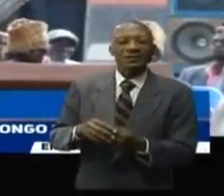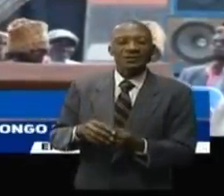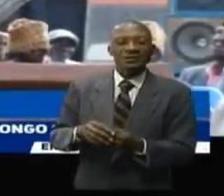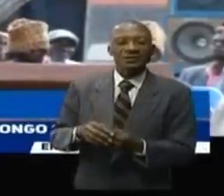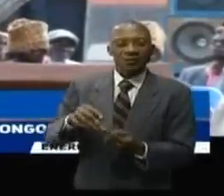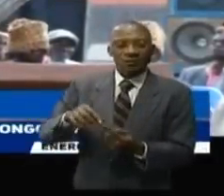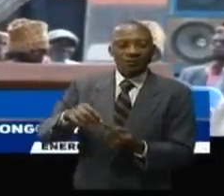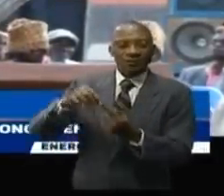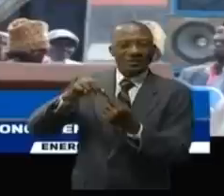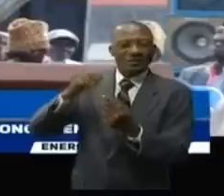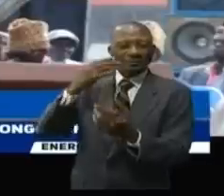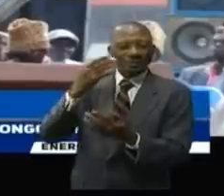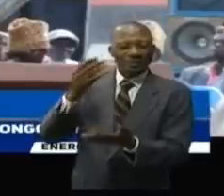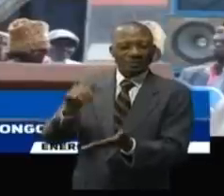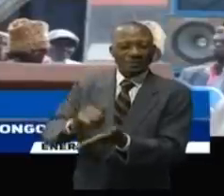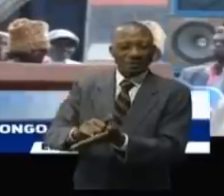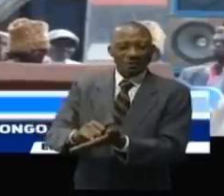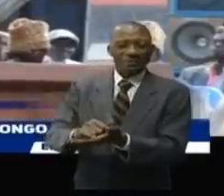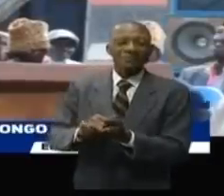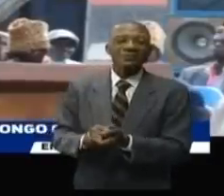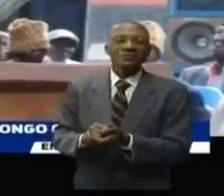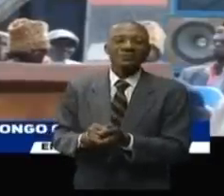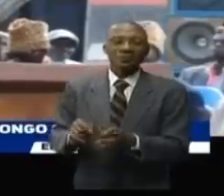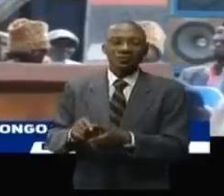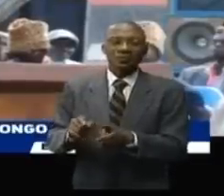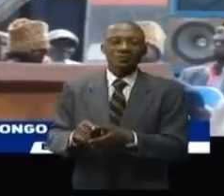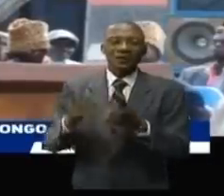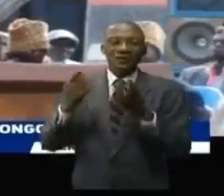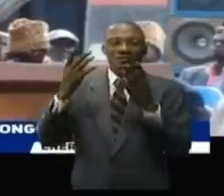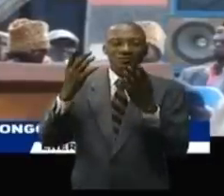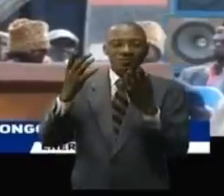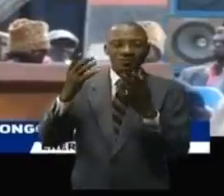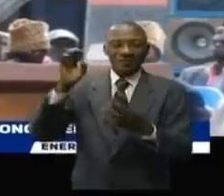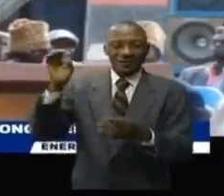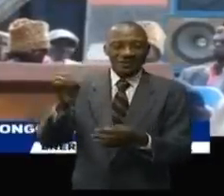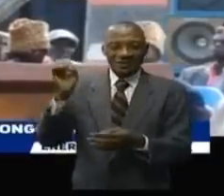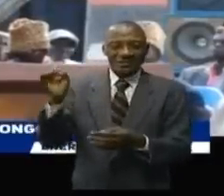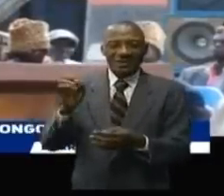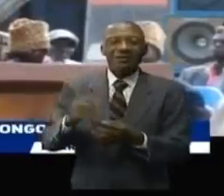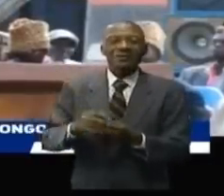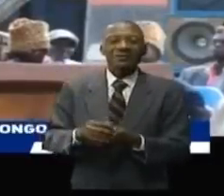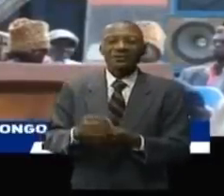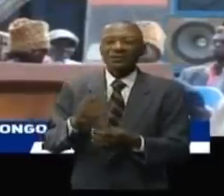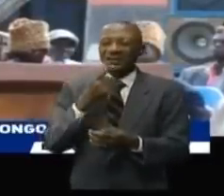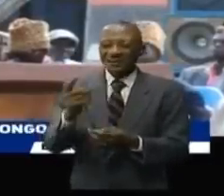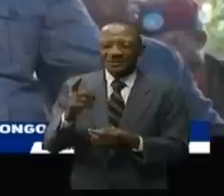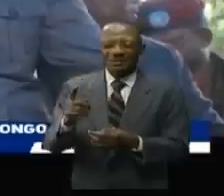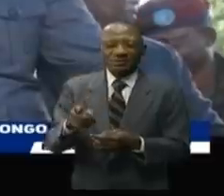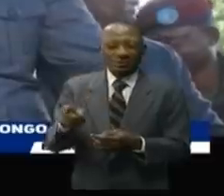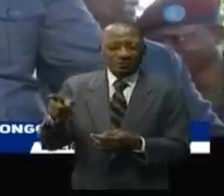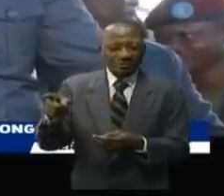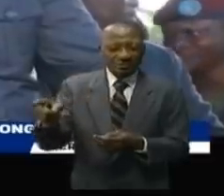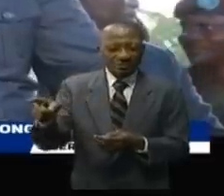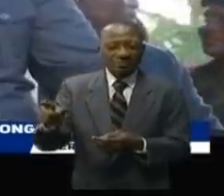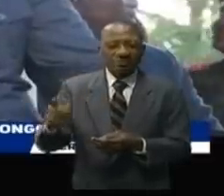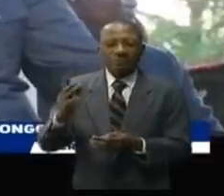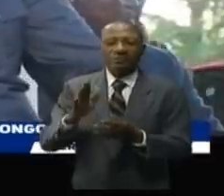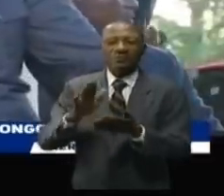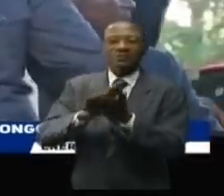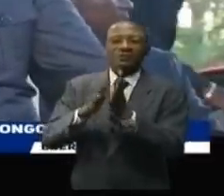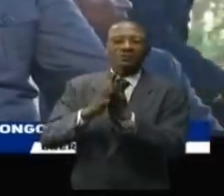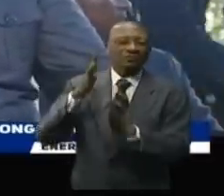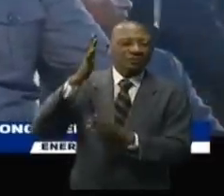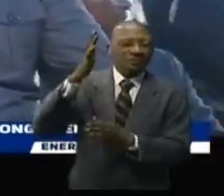membre, choisi par l'Éternel Dieu pour présider aux destinées de notre pays, en la personne de son